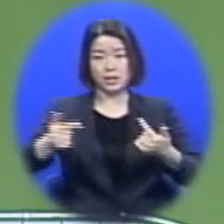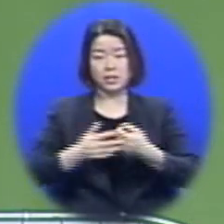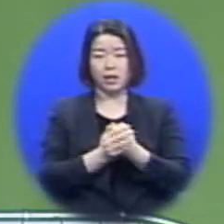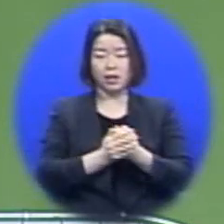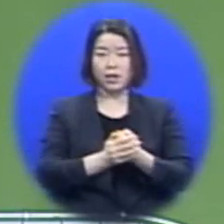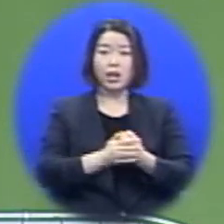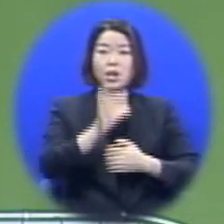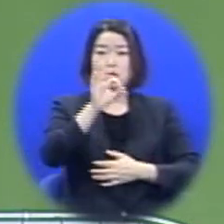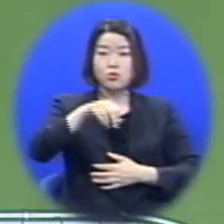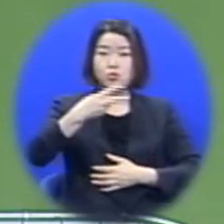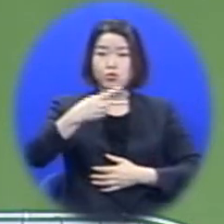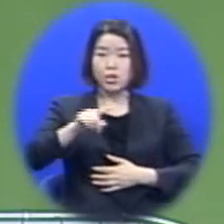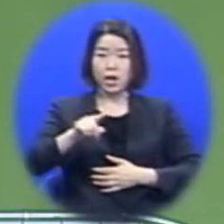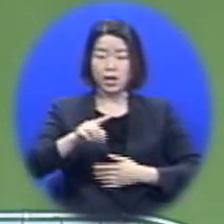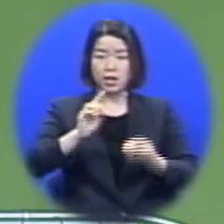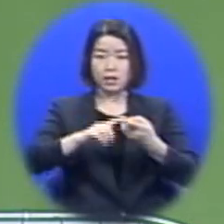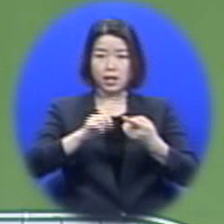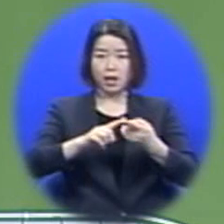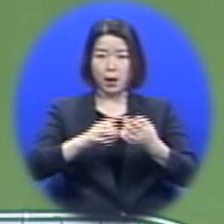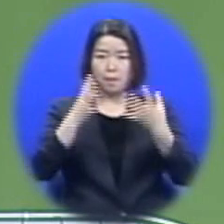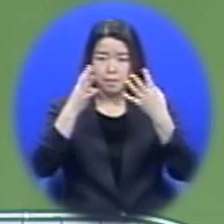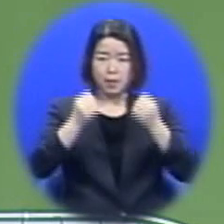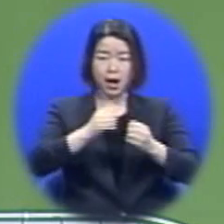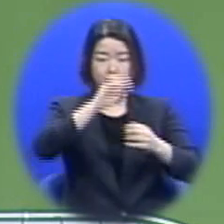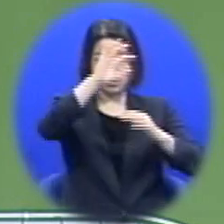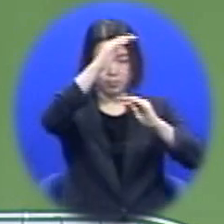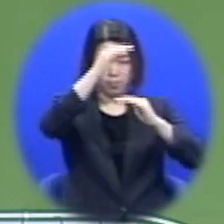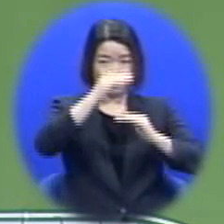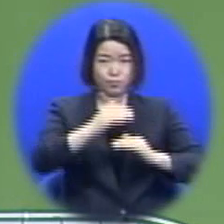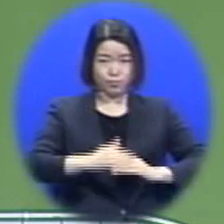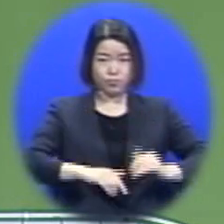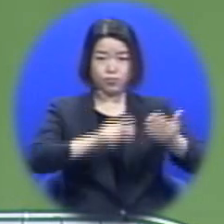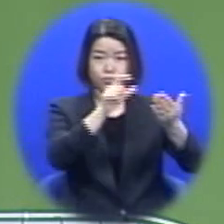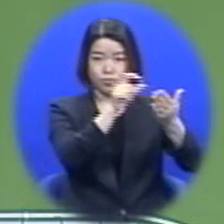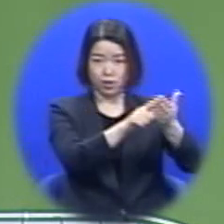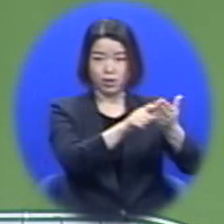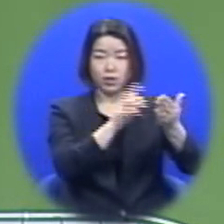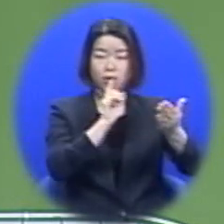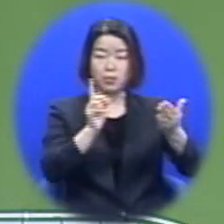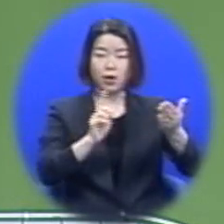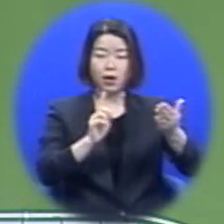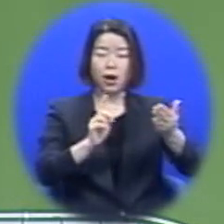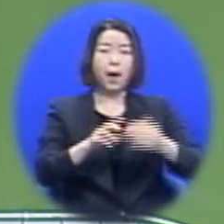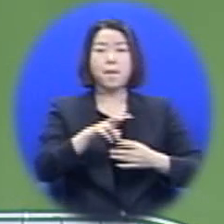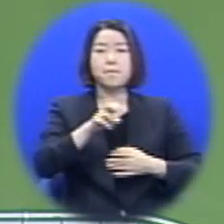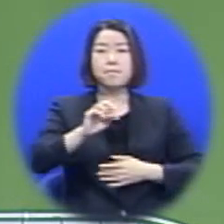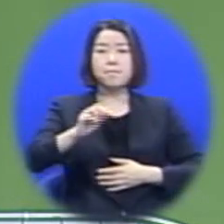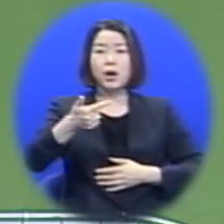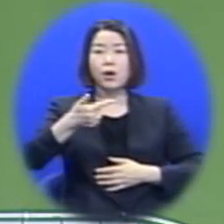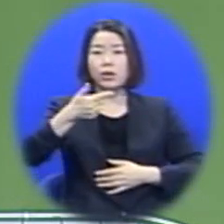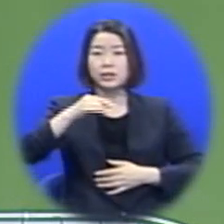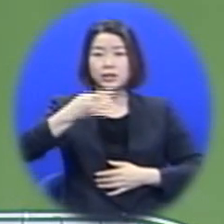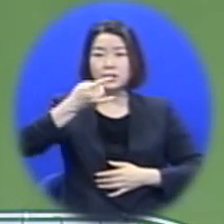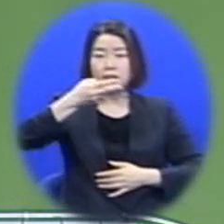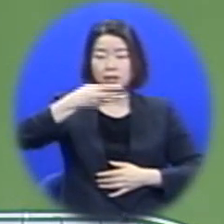유다에 대해서 제일 많은 분량의 기록은 며느리 다말과의 관계에서 자식을 낳은